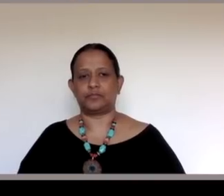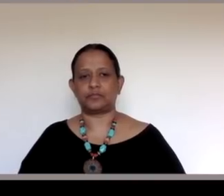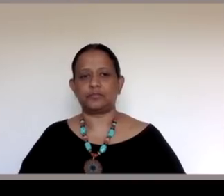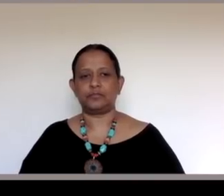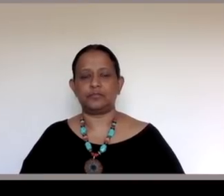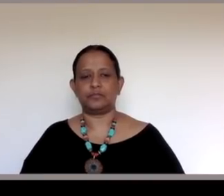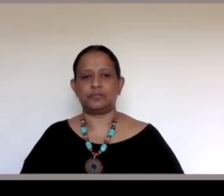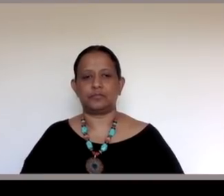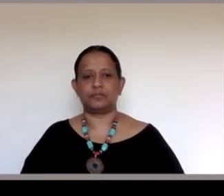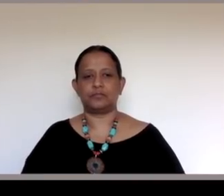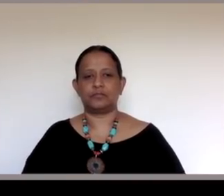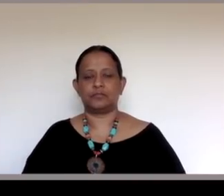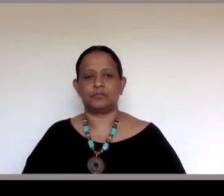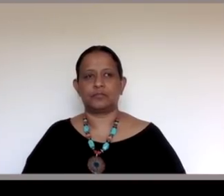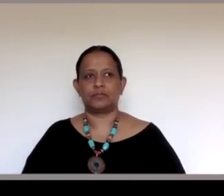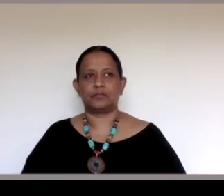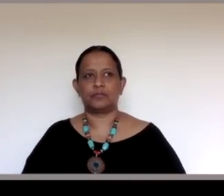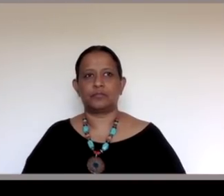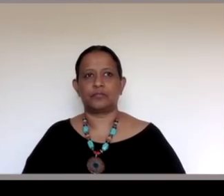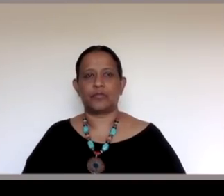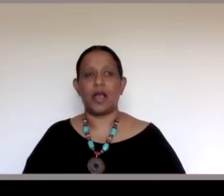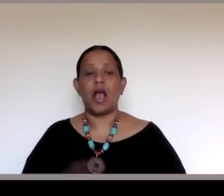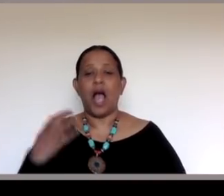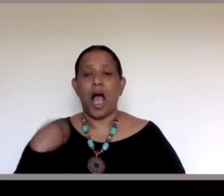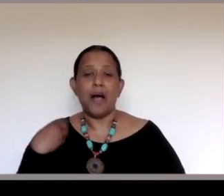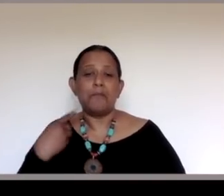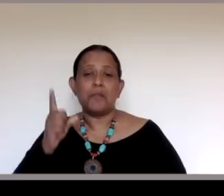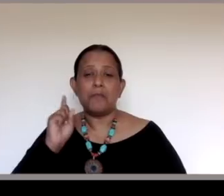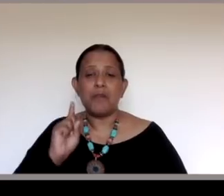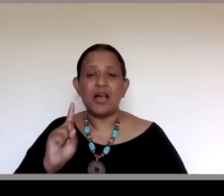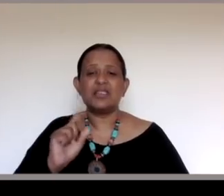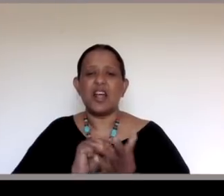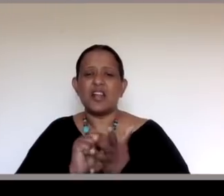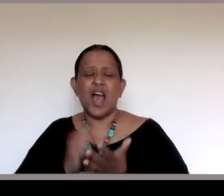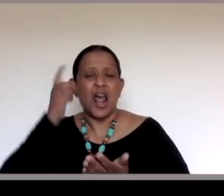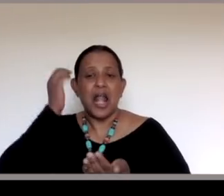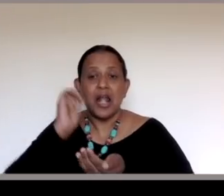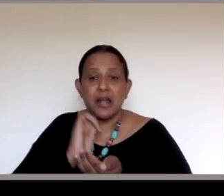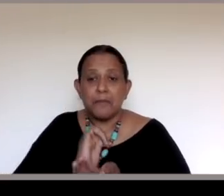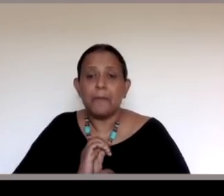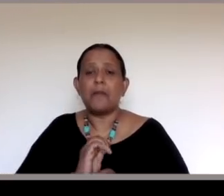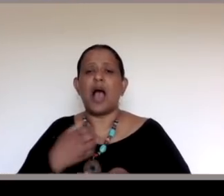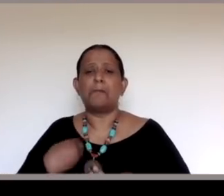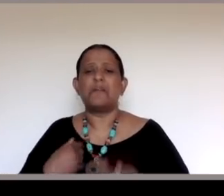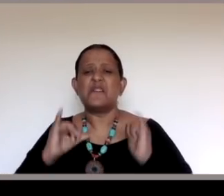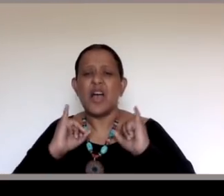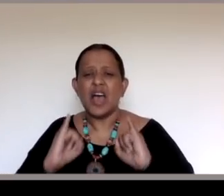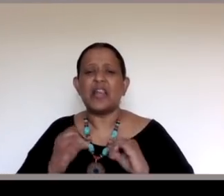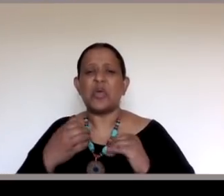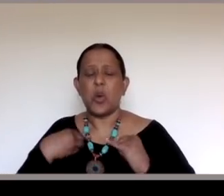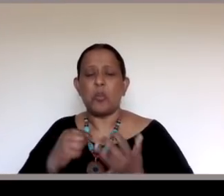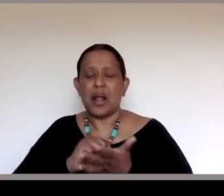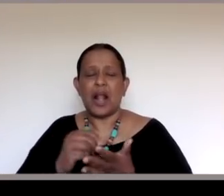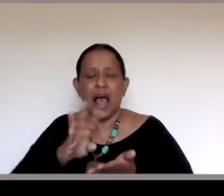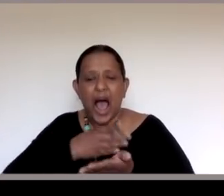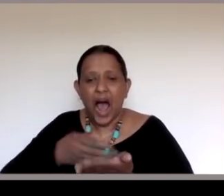தமாய் அப்பே விவாக எங்களுடைய வாழ்க்கையை அங்கே சீர்படுத்துகிற கடதாசியாகத்தான் இருக்கிறார் எங்களுடைய